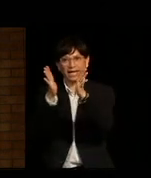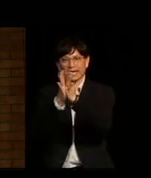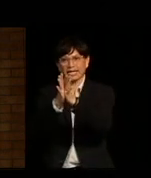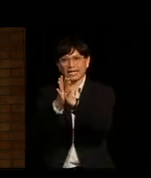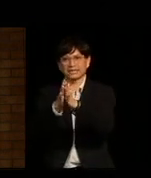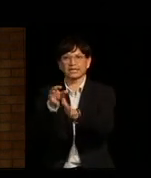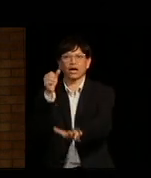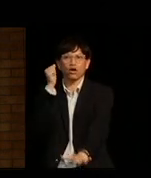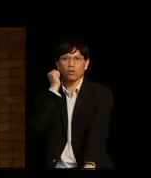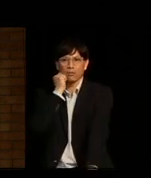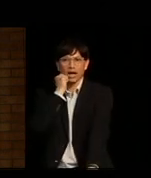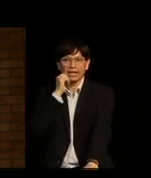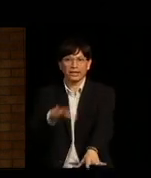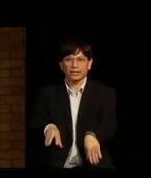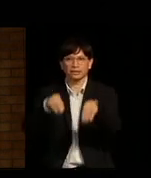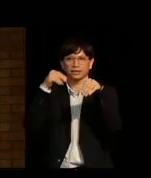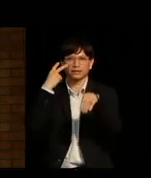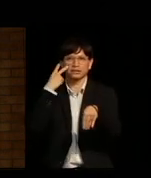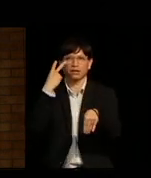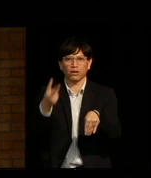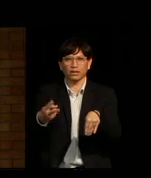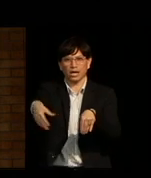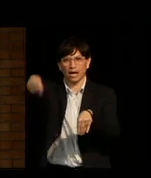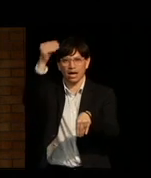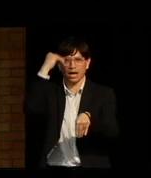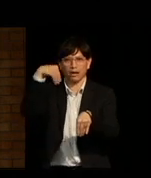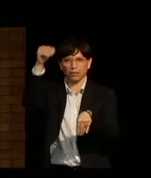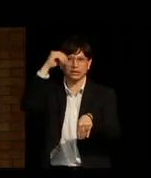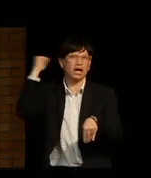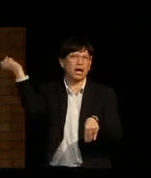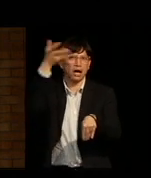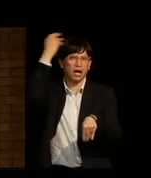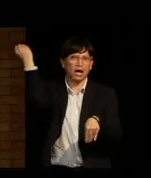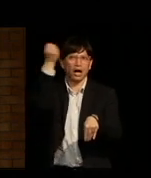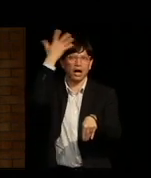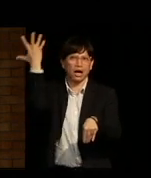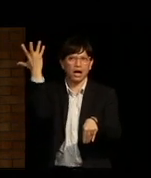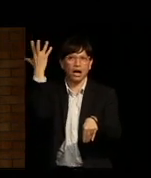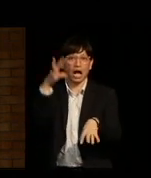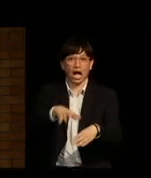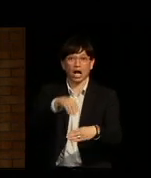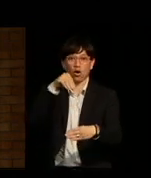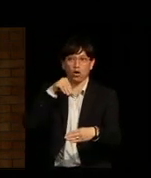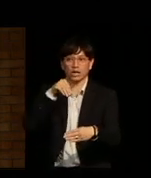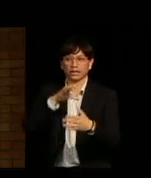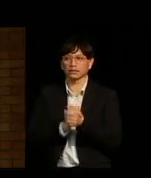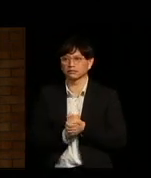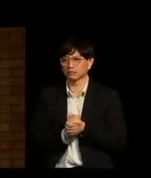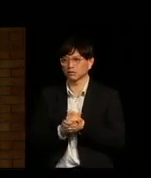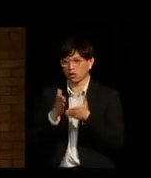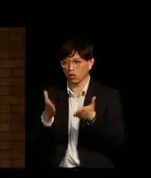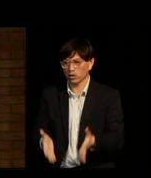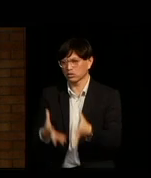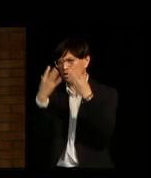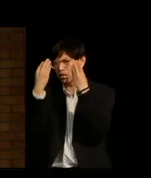li comincia a are a pensare a immaginare a considerare Eh questo tante volte